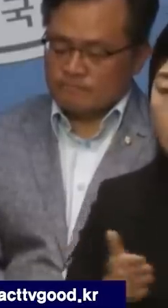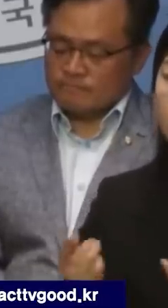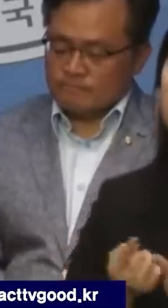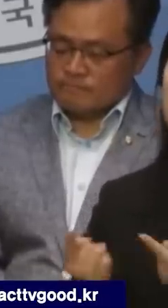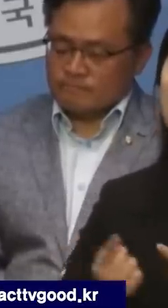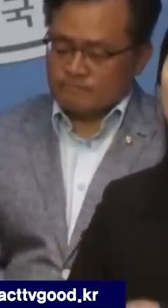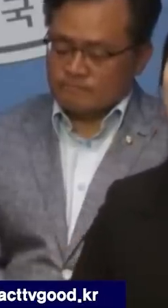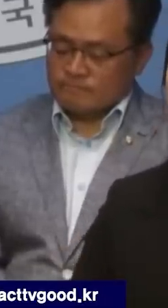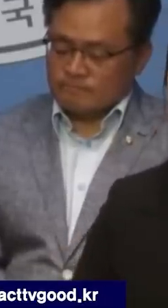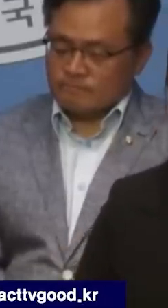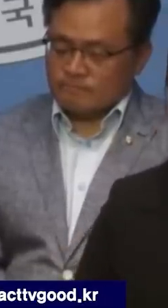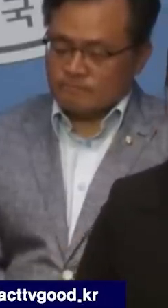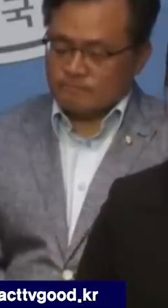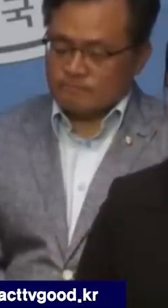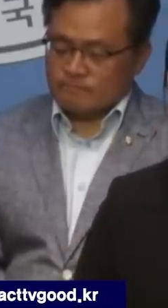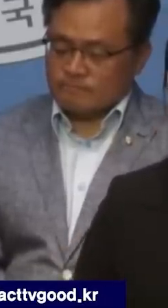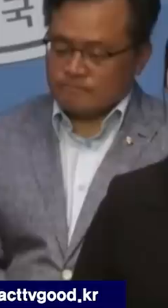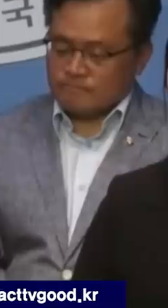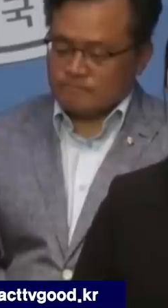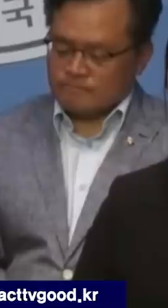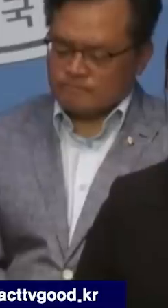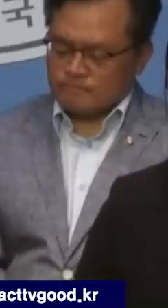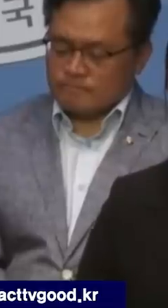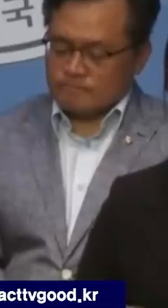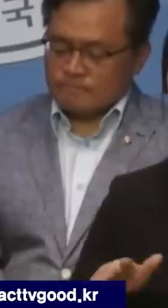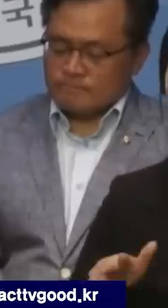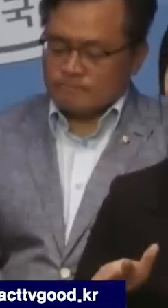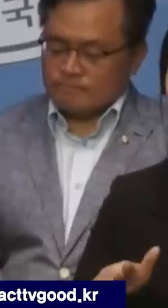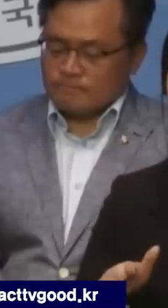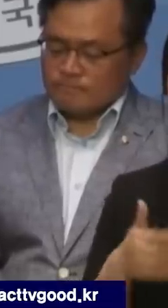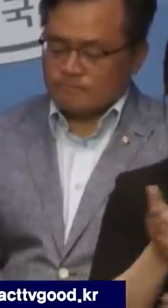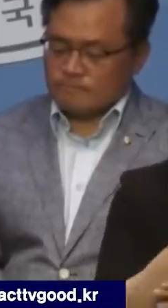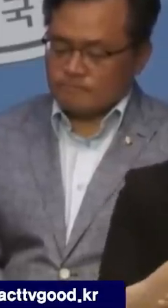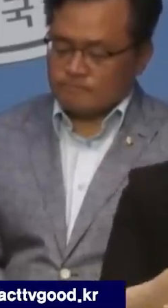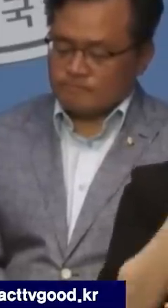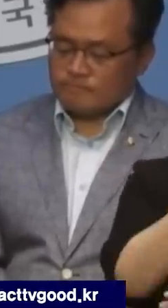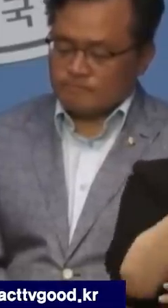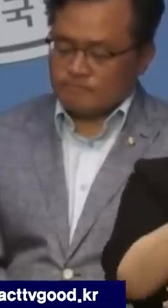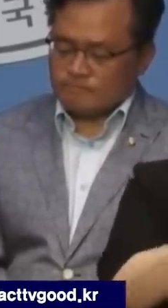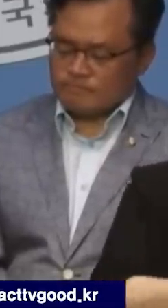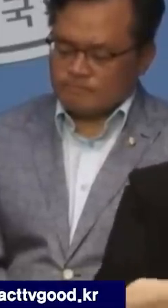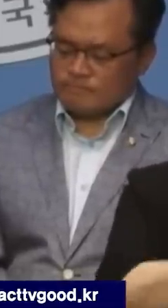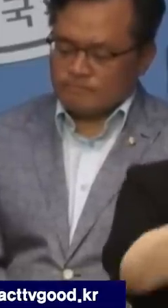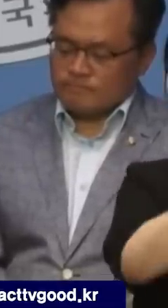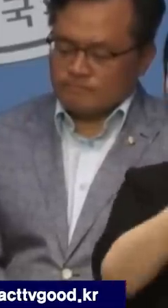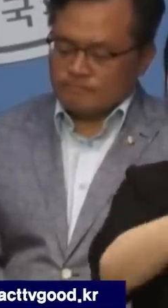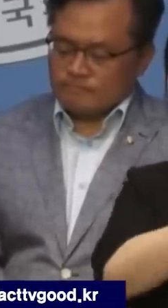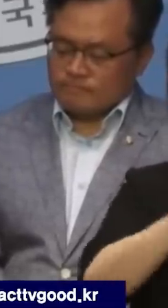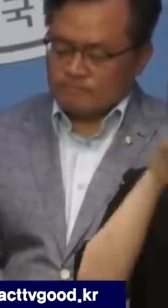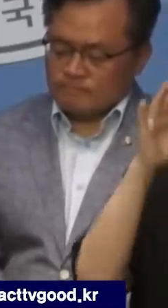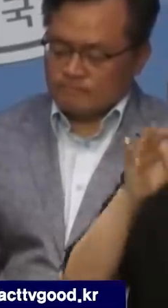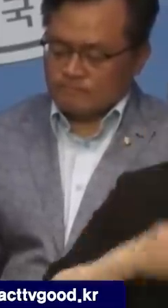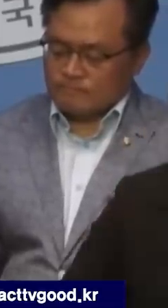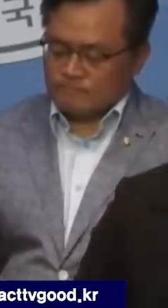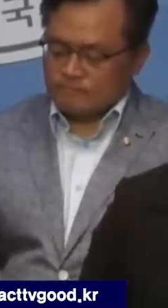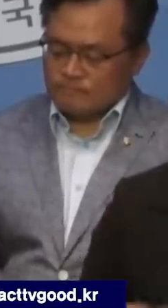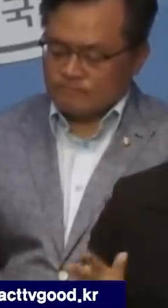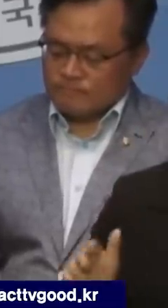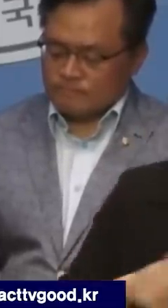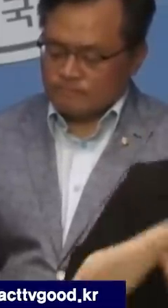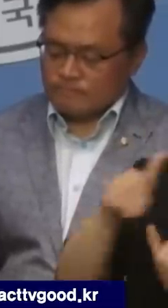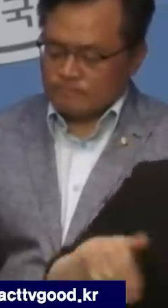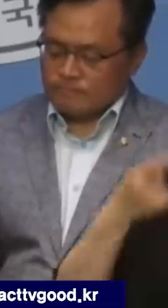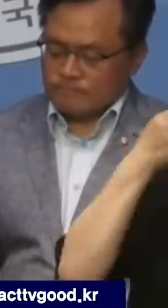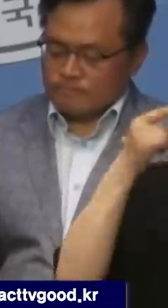지금 건어물집에도 건어물들도 사재기를 하려고 하고 있습니다. 지금 그렇게 움직이고